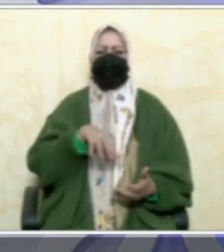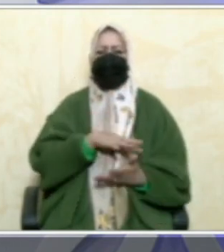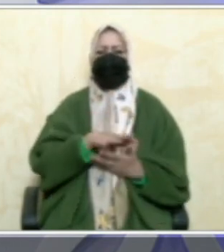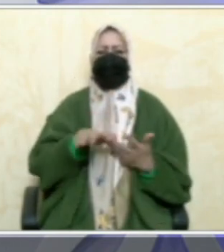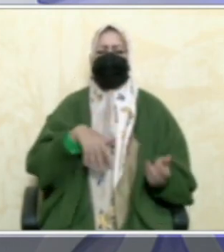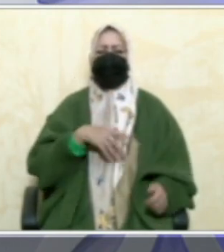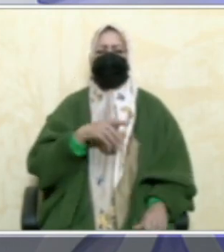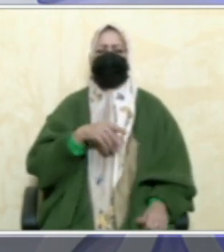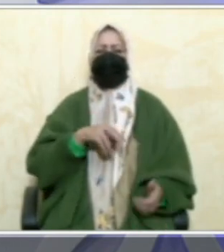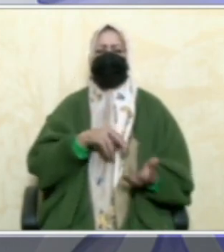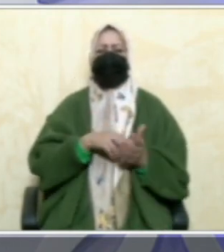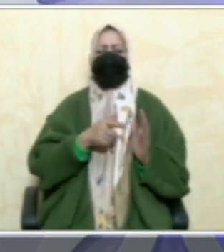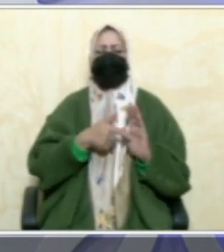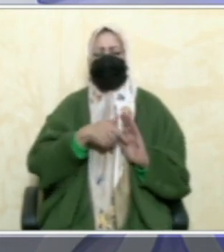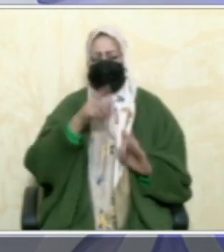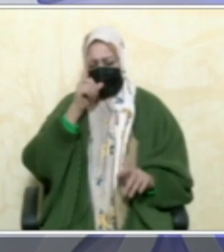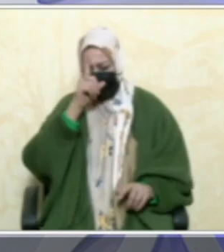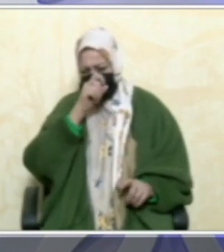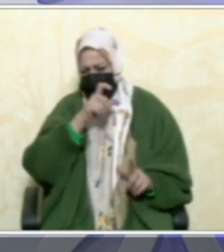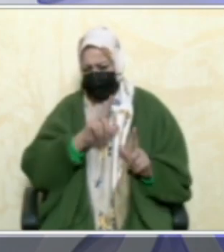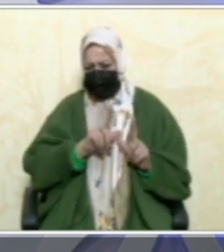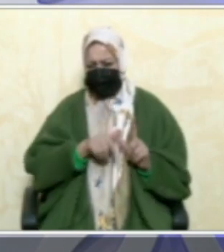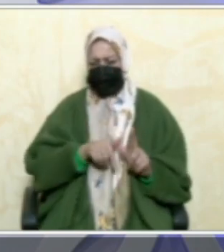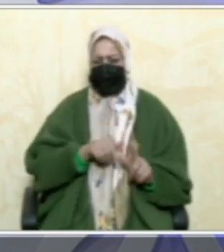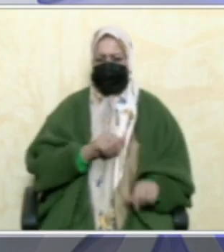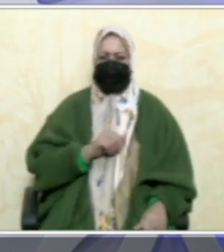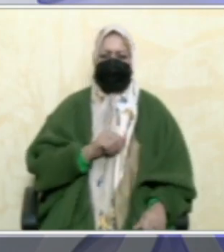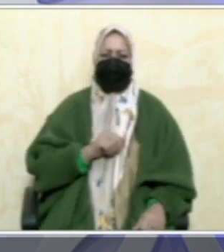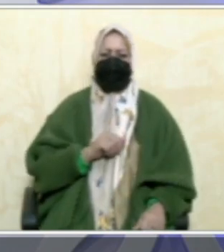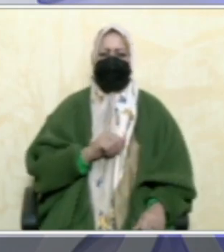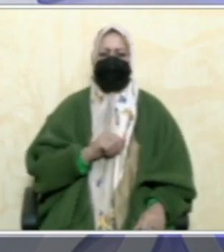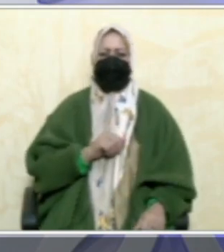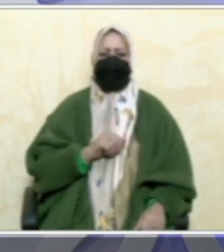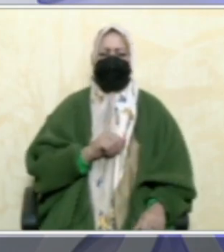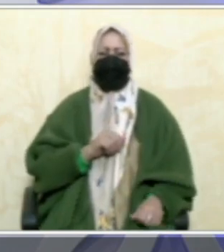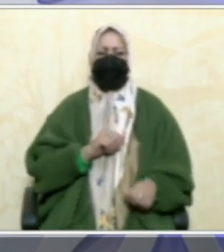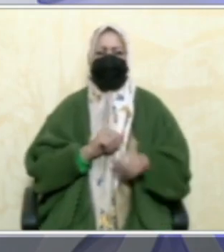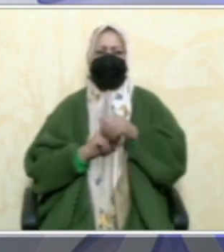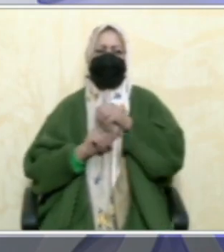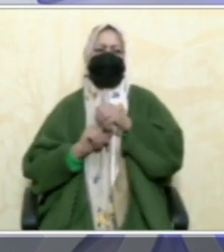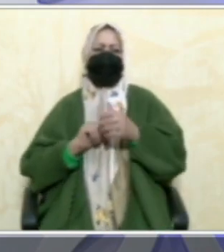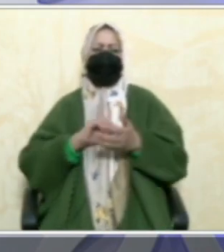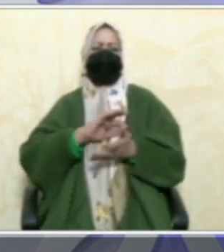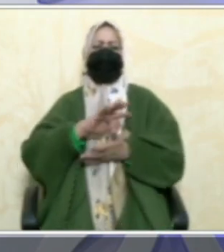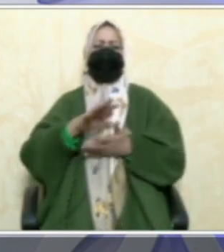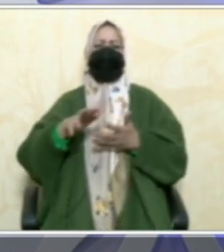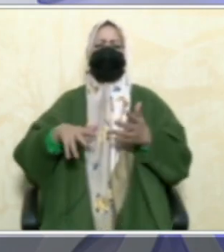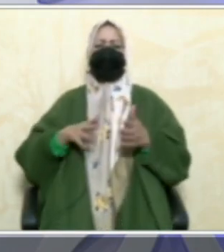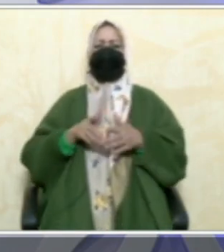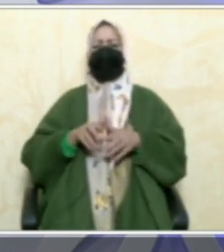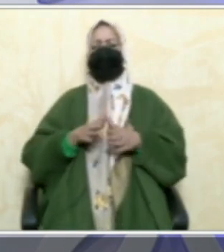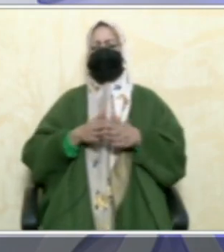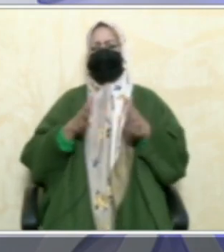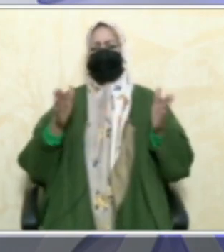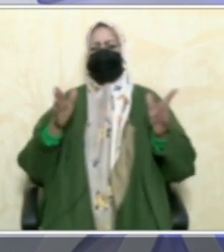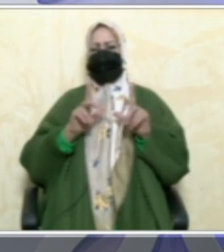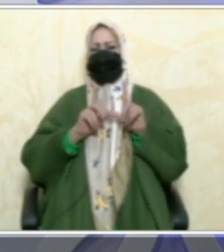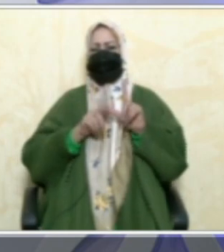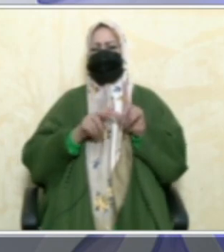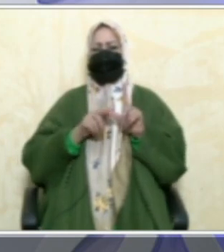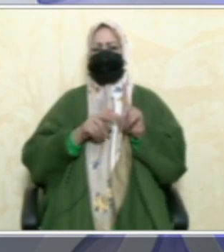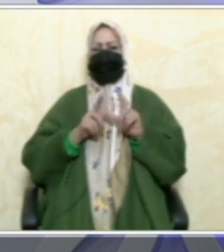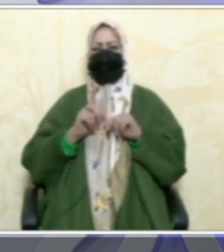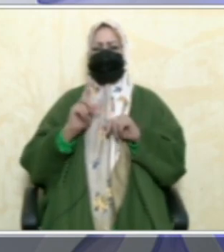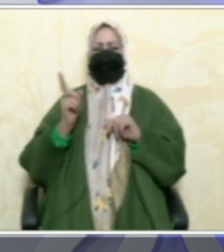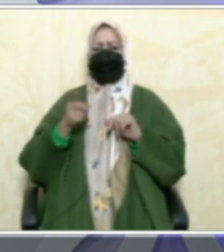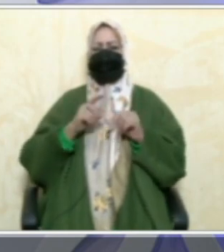الزاوية، ولكن الإشكال الأكبر في الزاوية أنهم لم ينصروا أخاهم ظالما أو